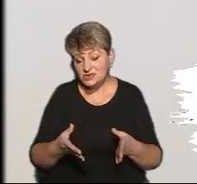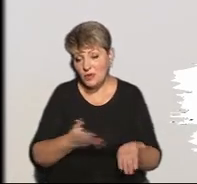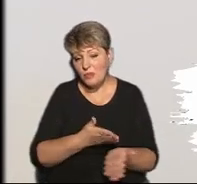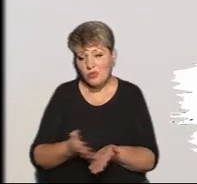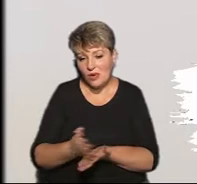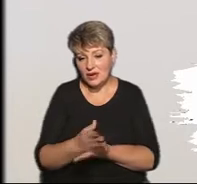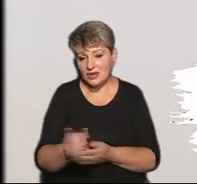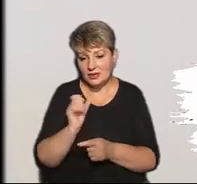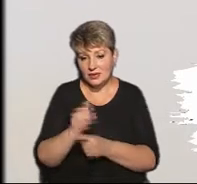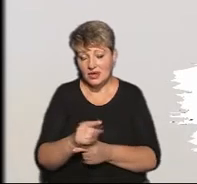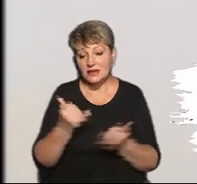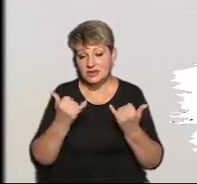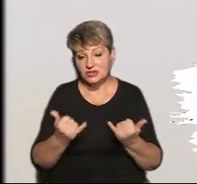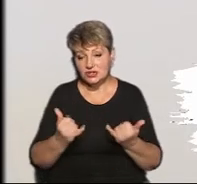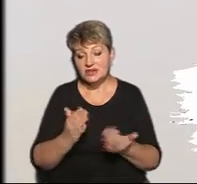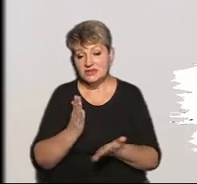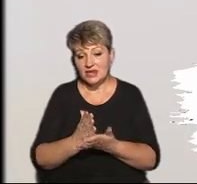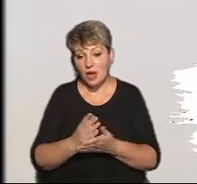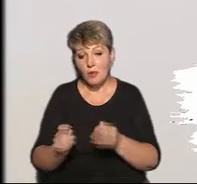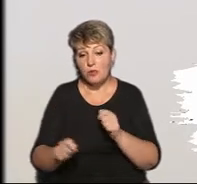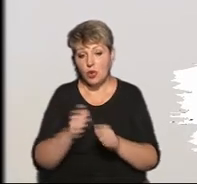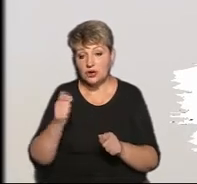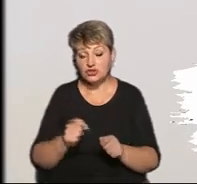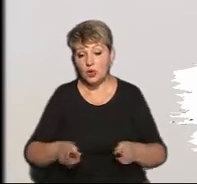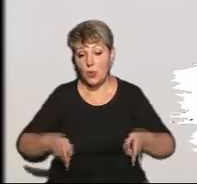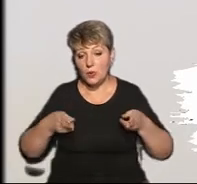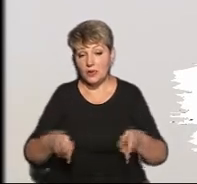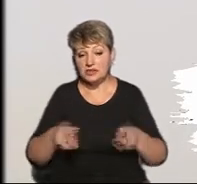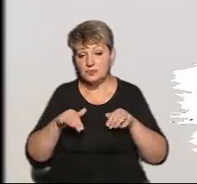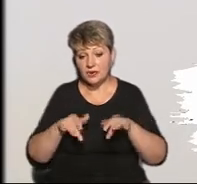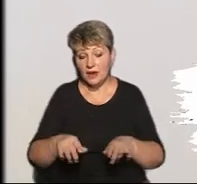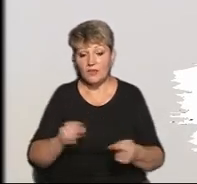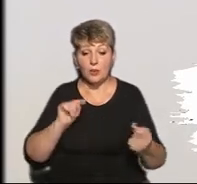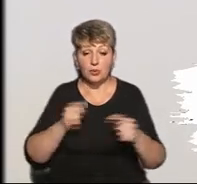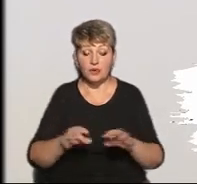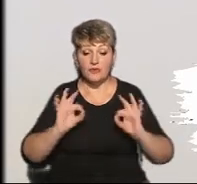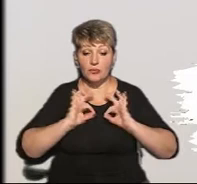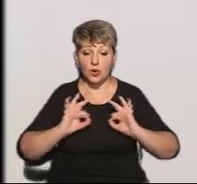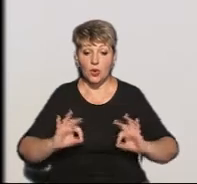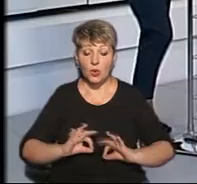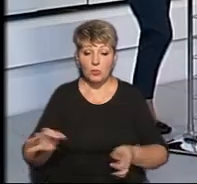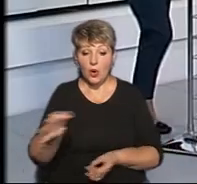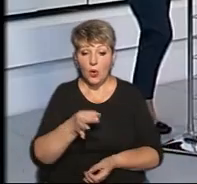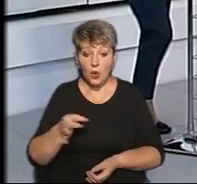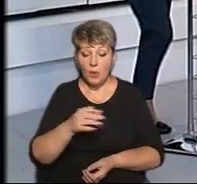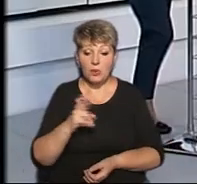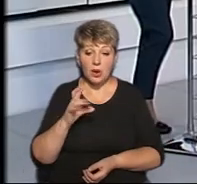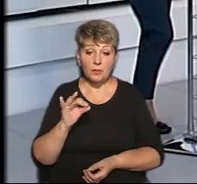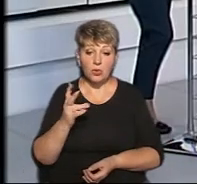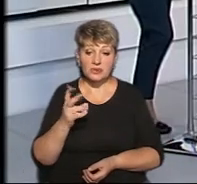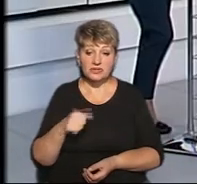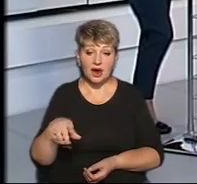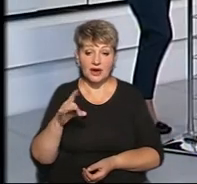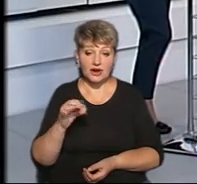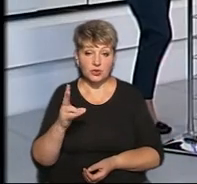замовлення. І зараз є порушено, чого ж ви про це не кажете, що є порушена кримінальна справа проти прокурора області Бондаренка, проти процесуального